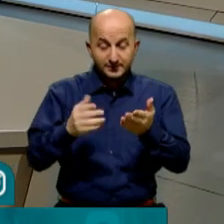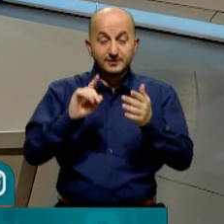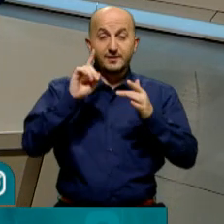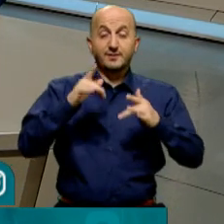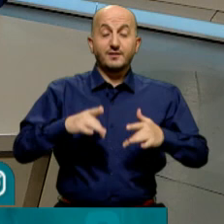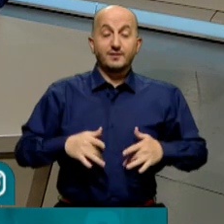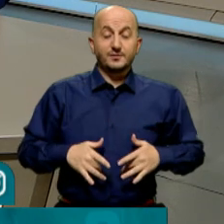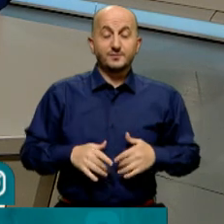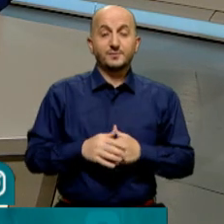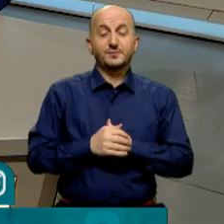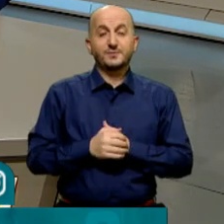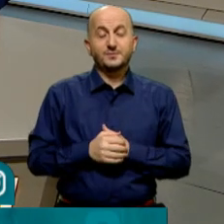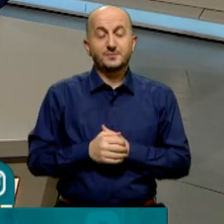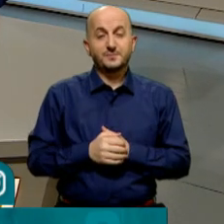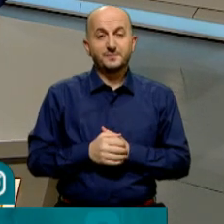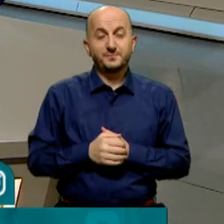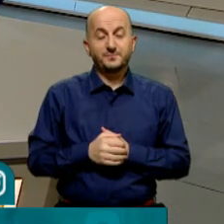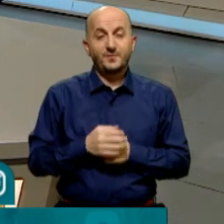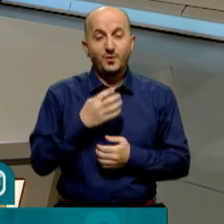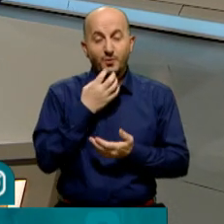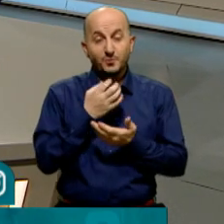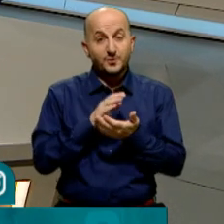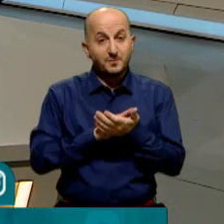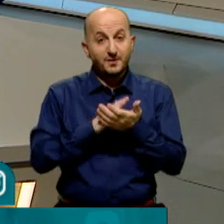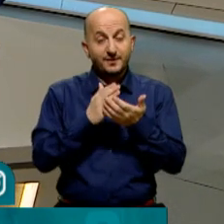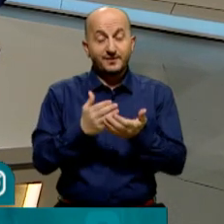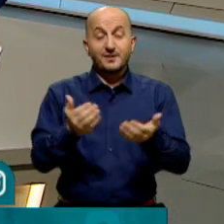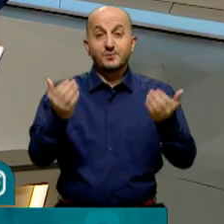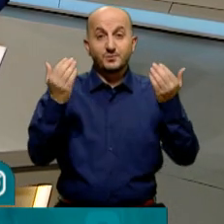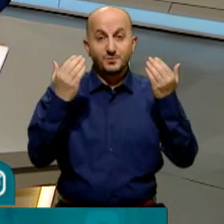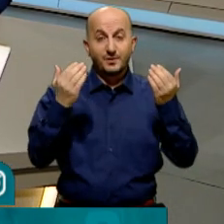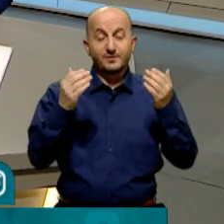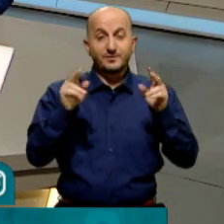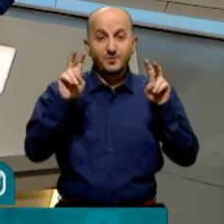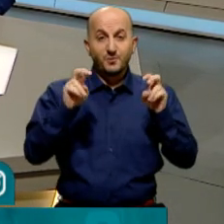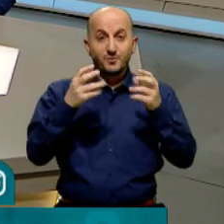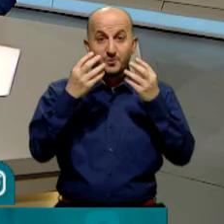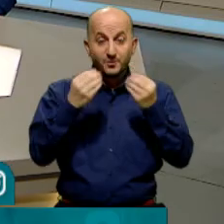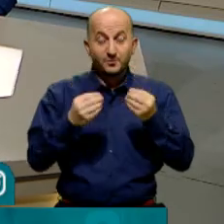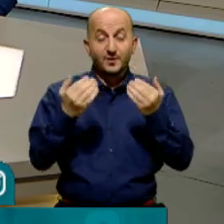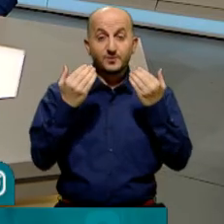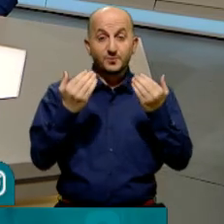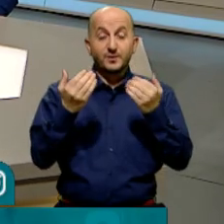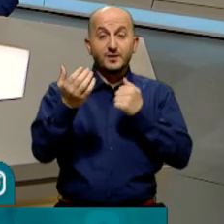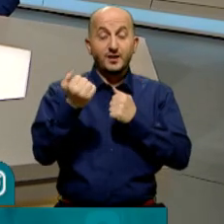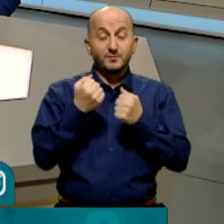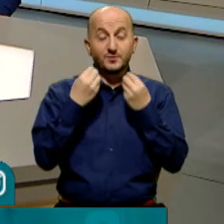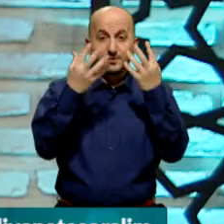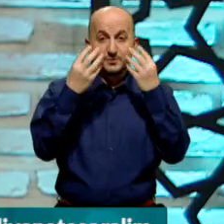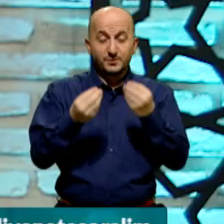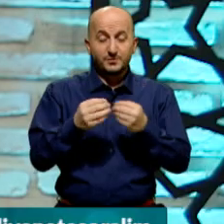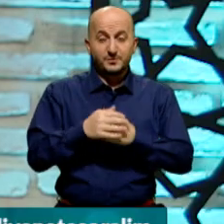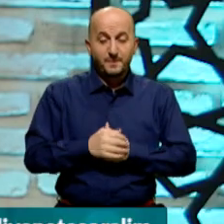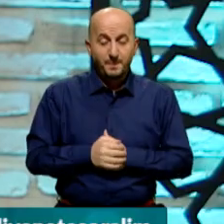efendim? Ömrüne bereket. Allah razı olsun hocam. Amin. Duanıza konu olmak, duanızı almak çok güzel bir duygu. Teşekkür olsun.